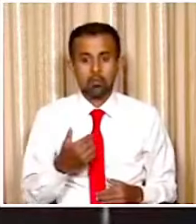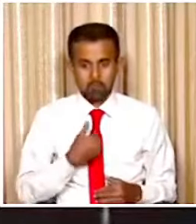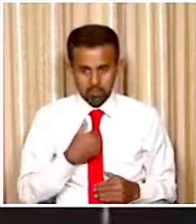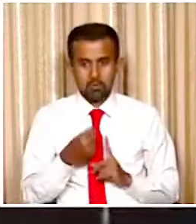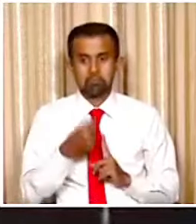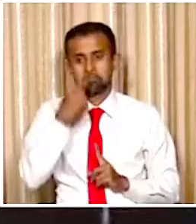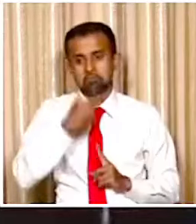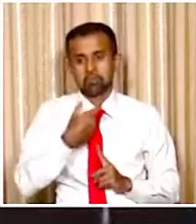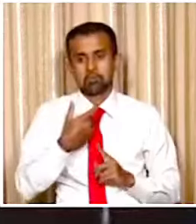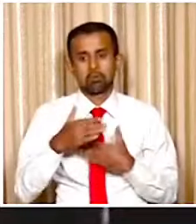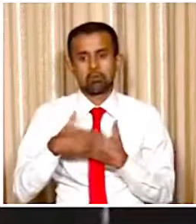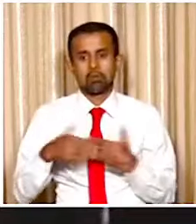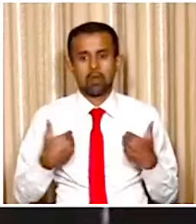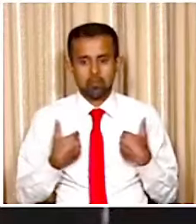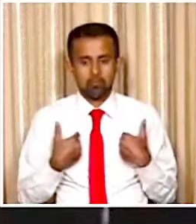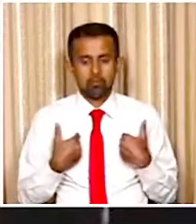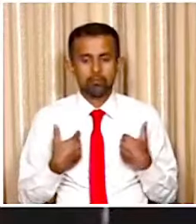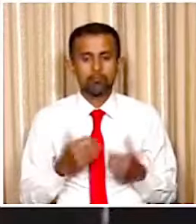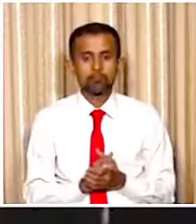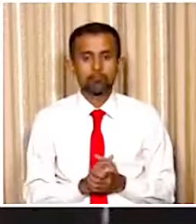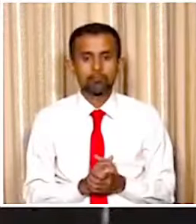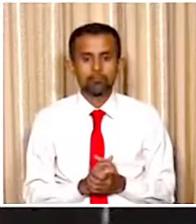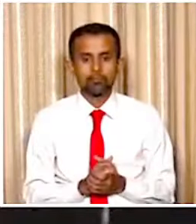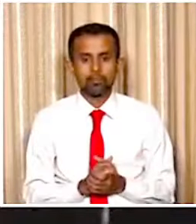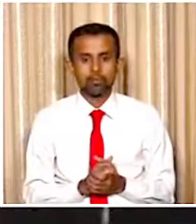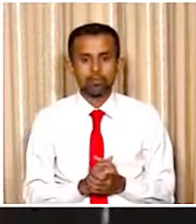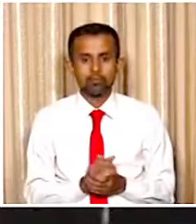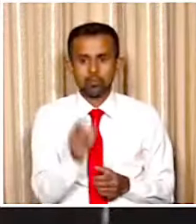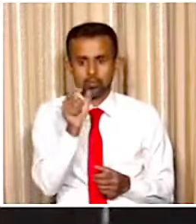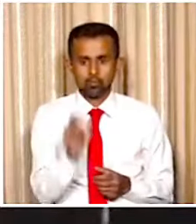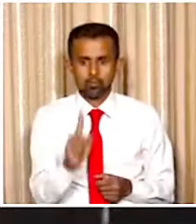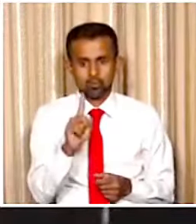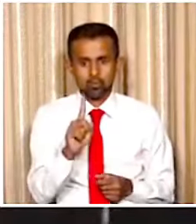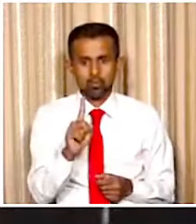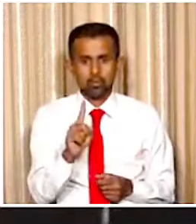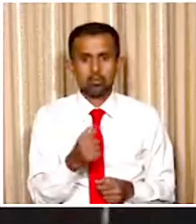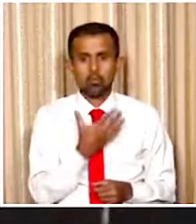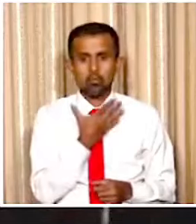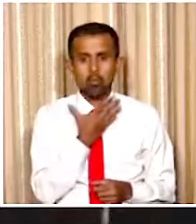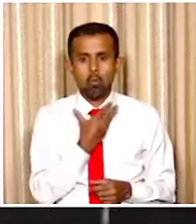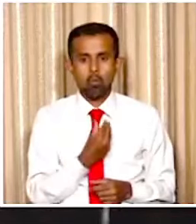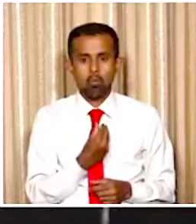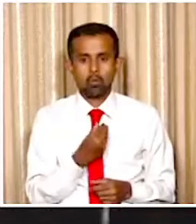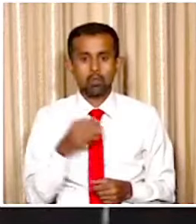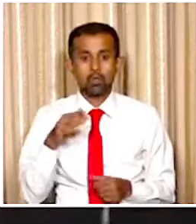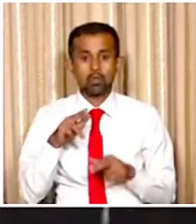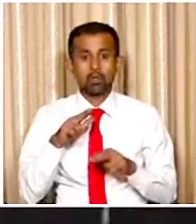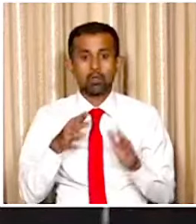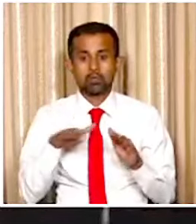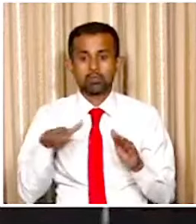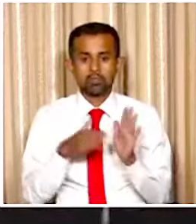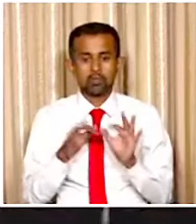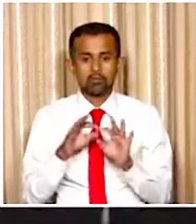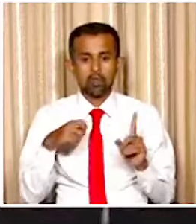පෞද්ගලිකව වෙච්ච සිදුවීමක් ගැන. මේ පුද්ගලයෙක් පට්ටපල් බොරුවක් සමාජ මාධ්‍ය දාලා තිබුණා